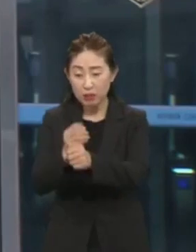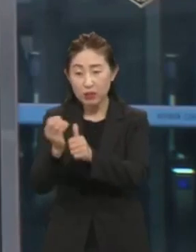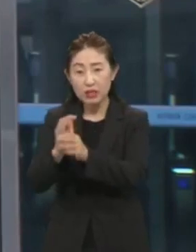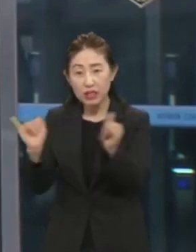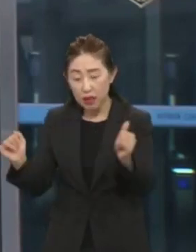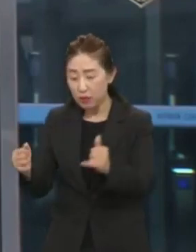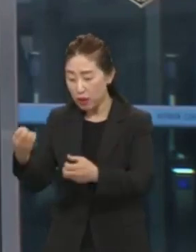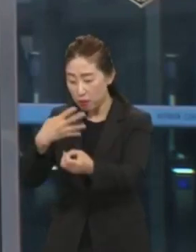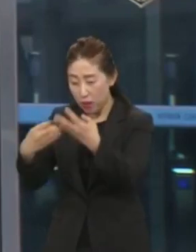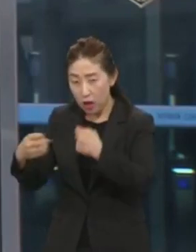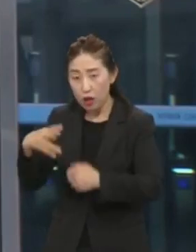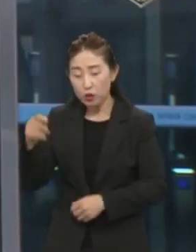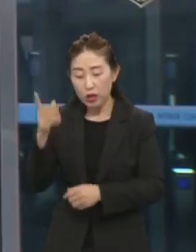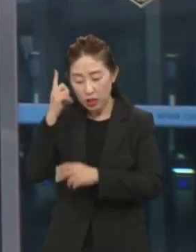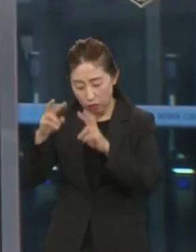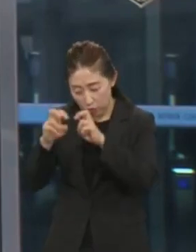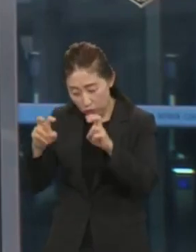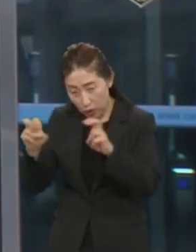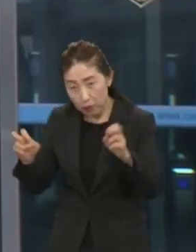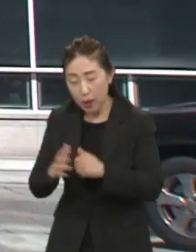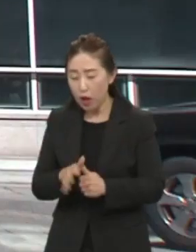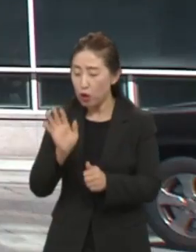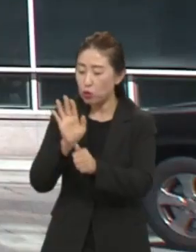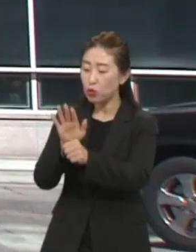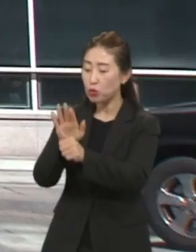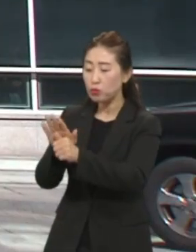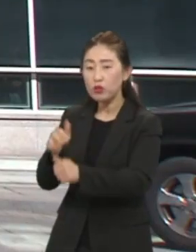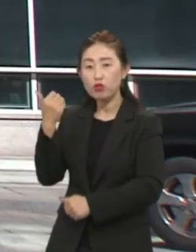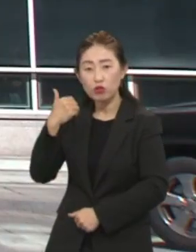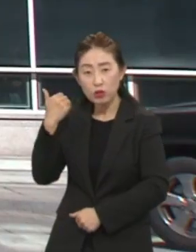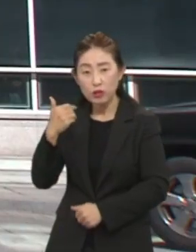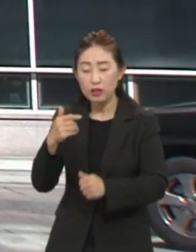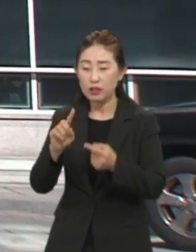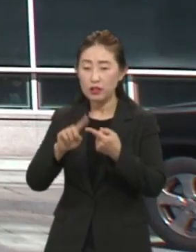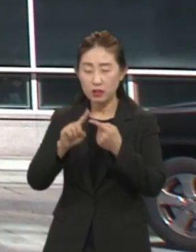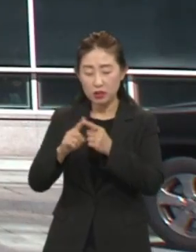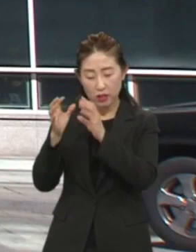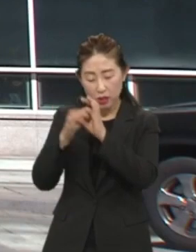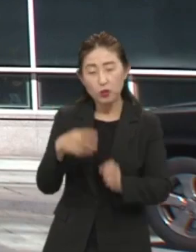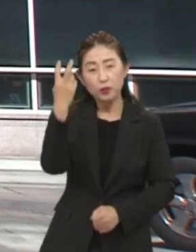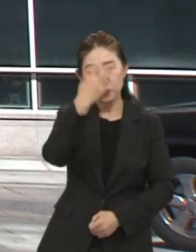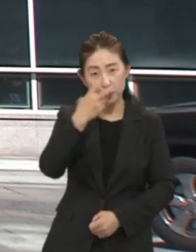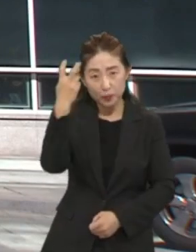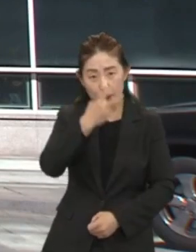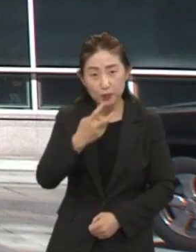디지털 포렌식 증거 등을 도대로 조력자 여부에 대한 수사를 이어갈 방치입니다